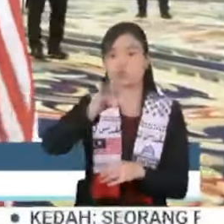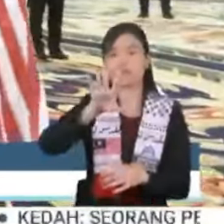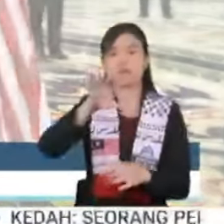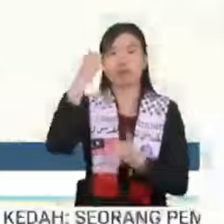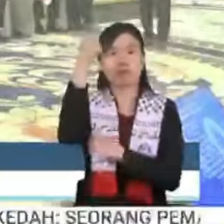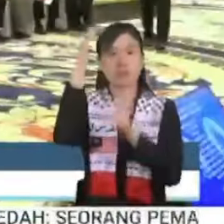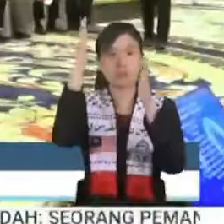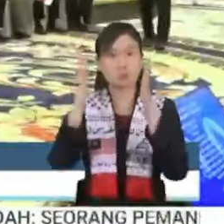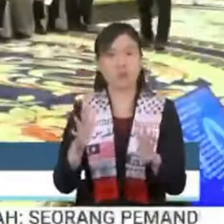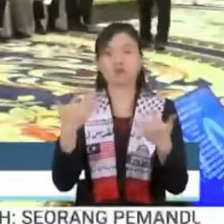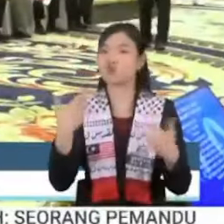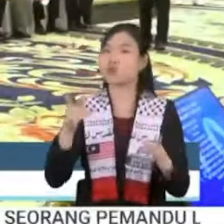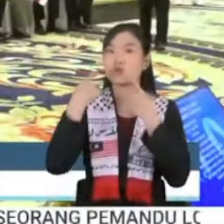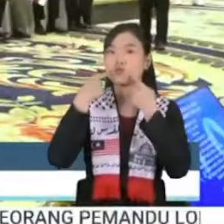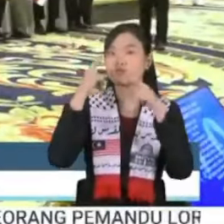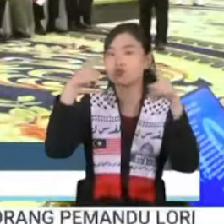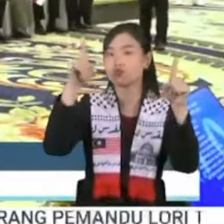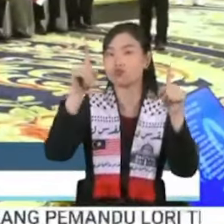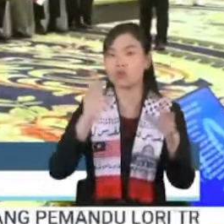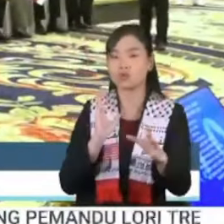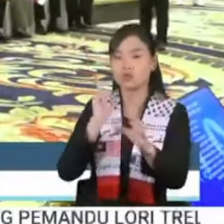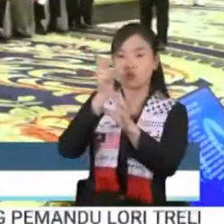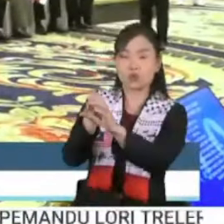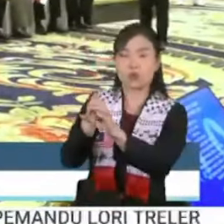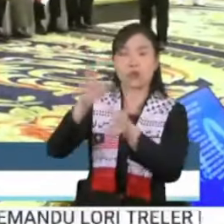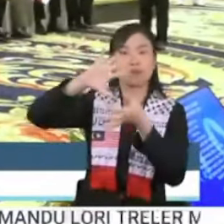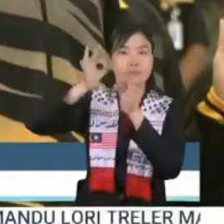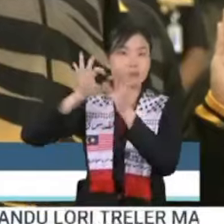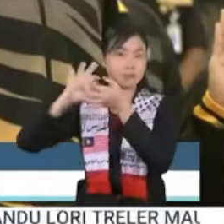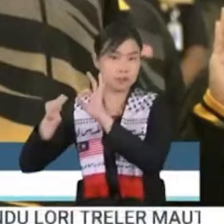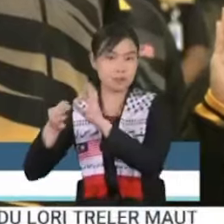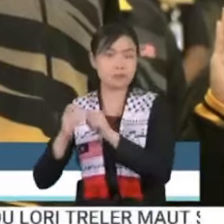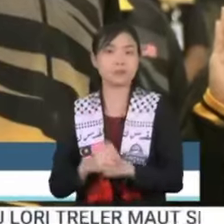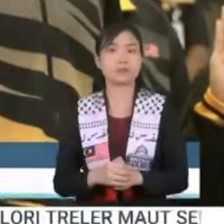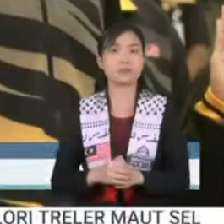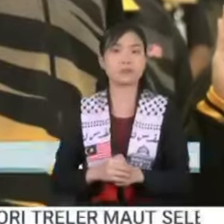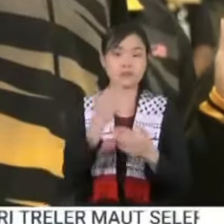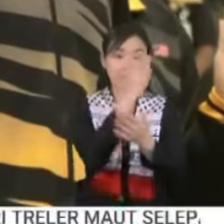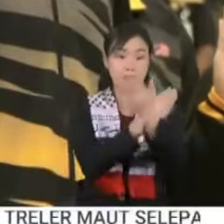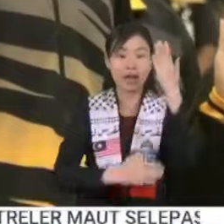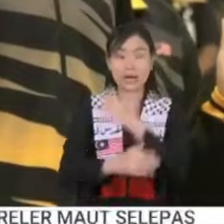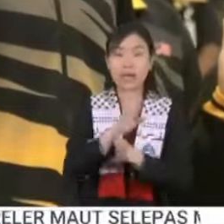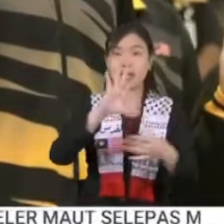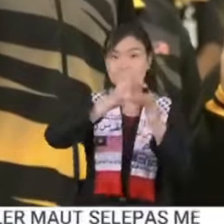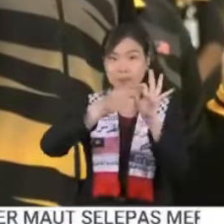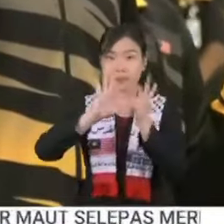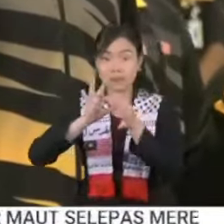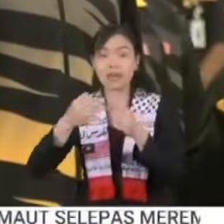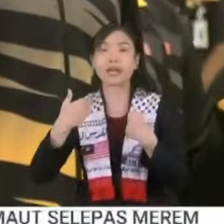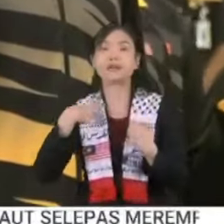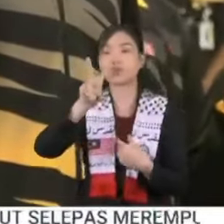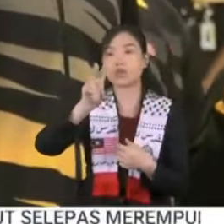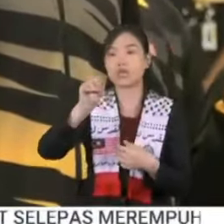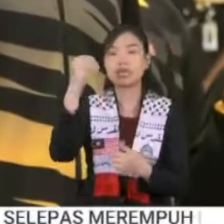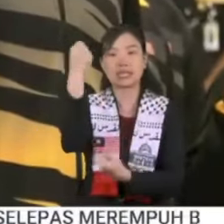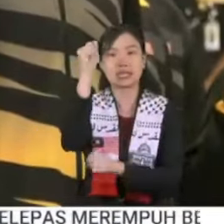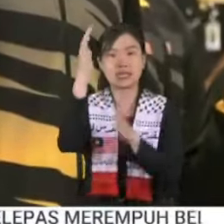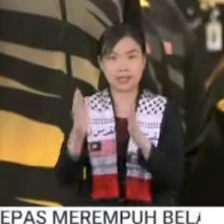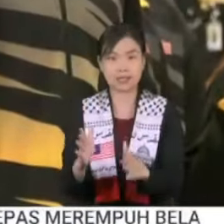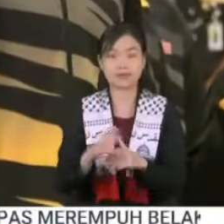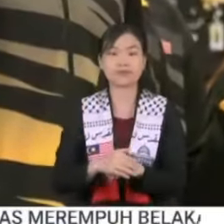ke temasya Olimpik Paris, manakala Sukan Paralimpik pula melibatkan seramai 20 atlet. Temasya Olimpik akan